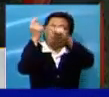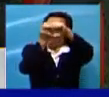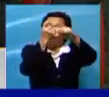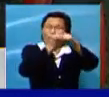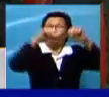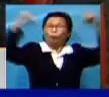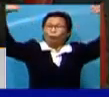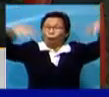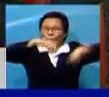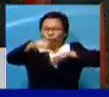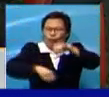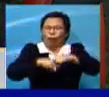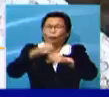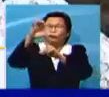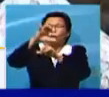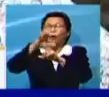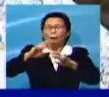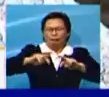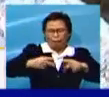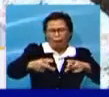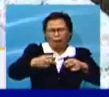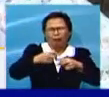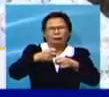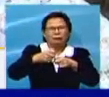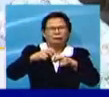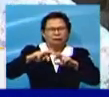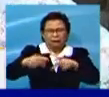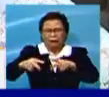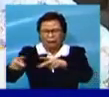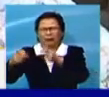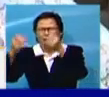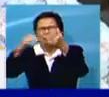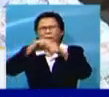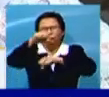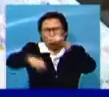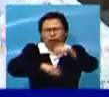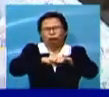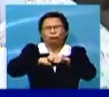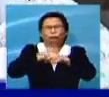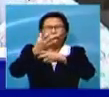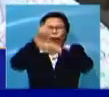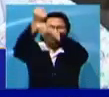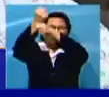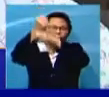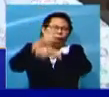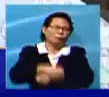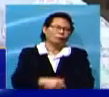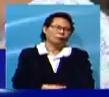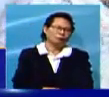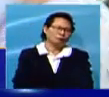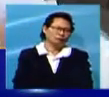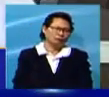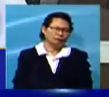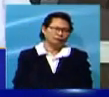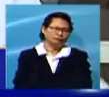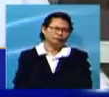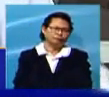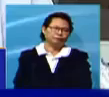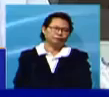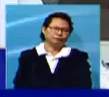ramai jaguh negara. So kesinambungan, maknanya setelah grup elit ini